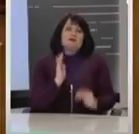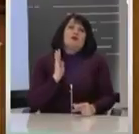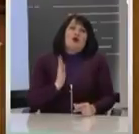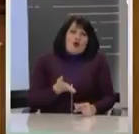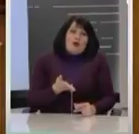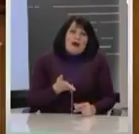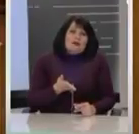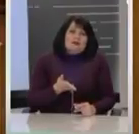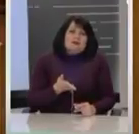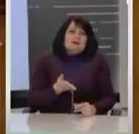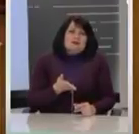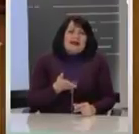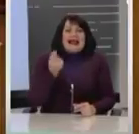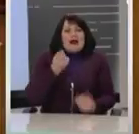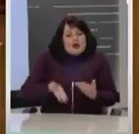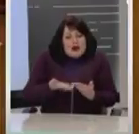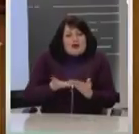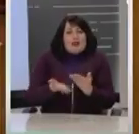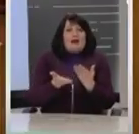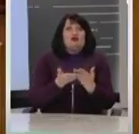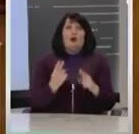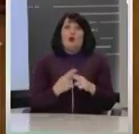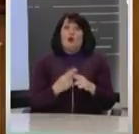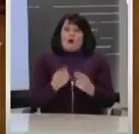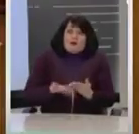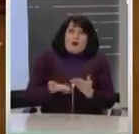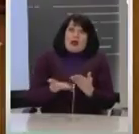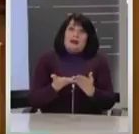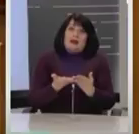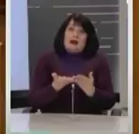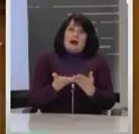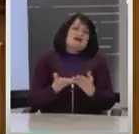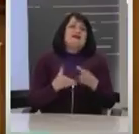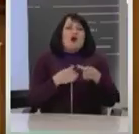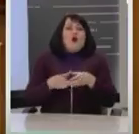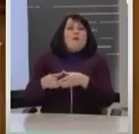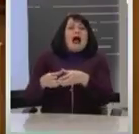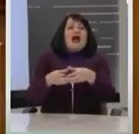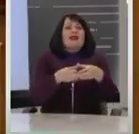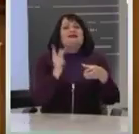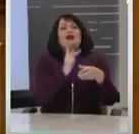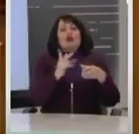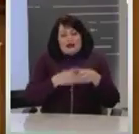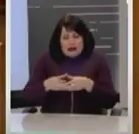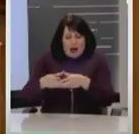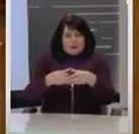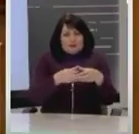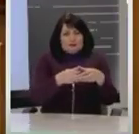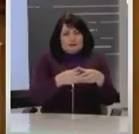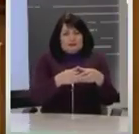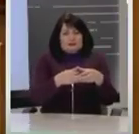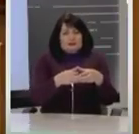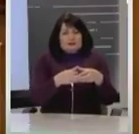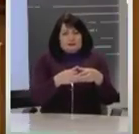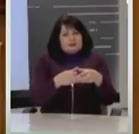δυνατότητα ανάσας, σημαντικής ανάσας, σε εκείνες τις κοινωνικές κατηγορίες οι οποίες έχουν